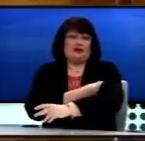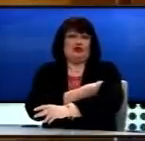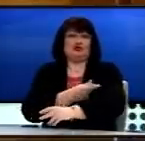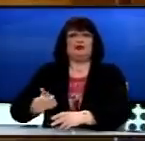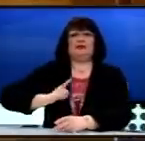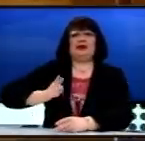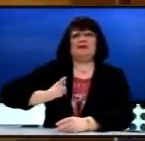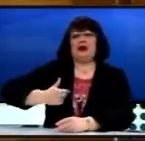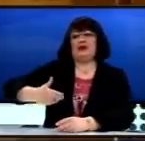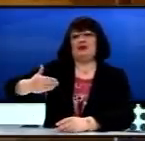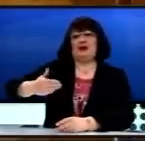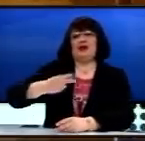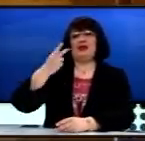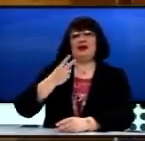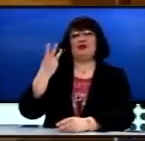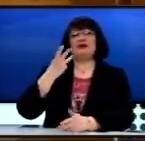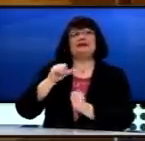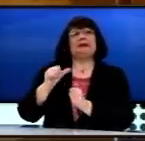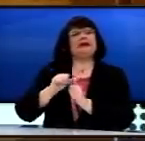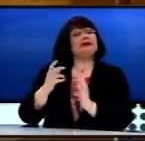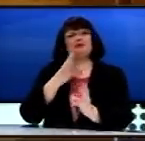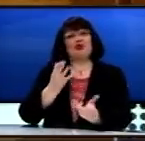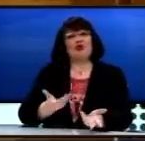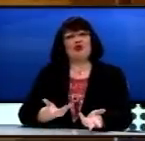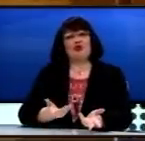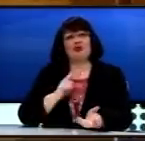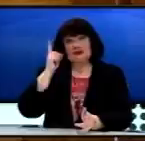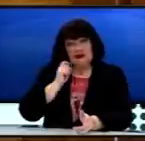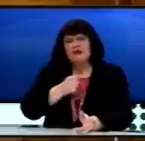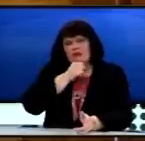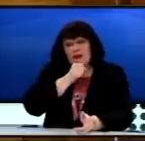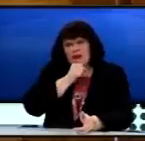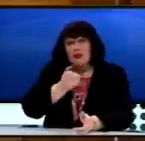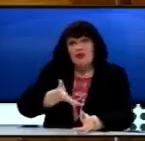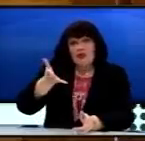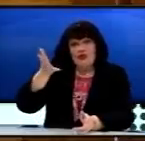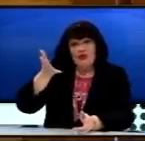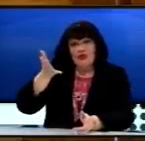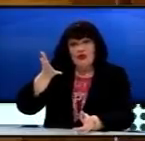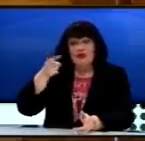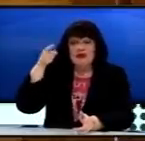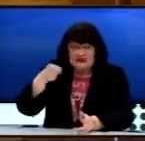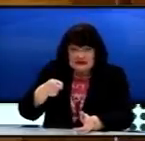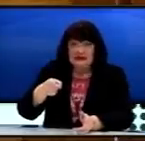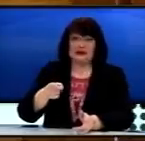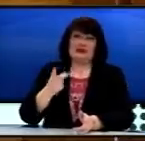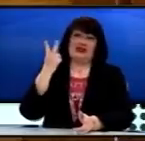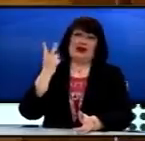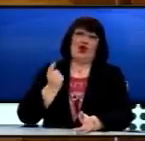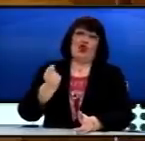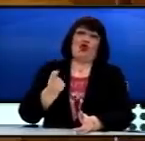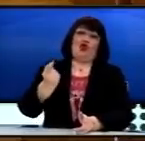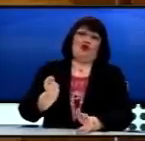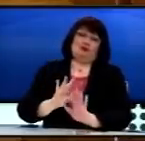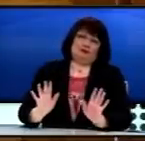αφήνουμε να περιμένουν 2 και 3 μήνες, όταν ξέρουν πολύ καλά ότι τα εμβόλια αυτά είναι διδοσικά. Αυτό όμως